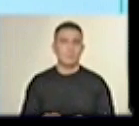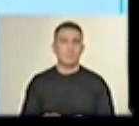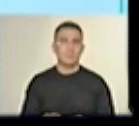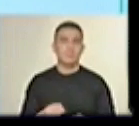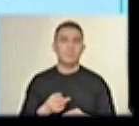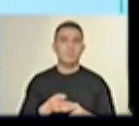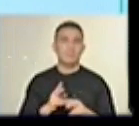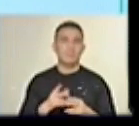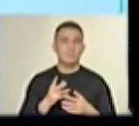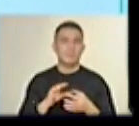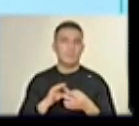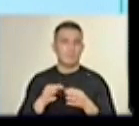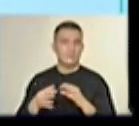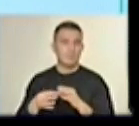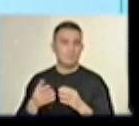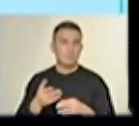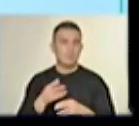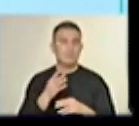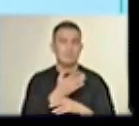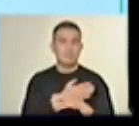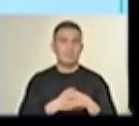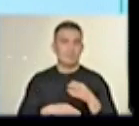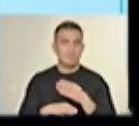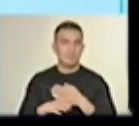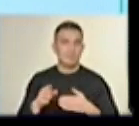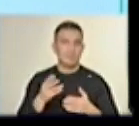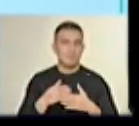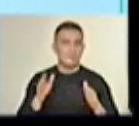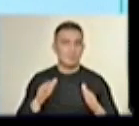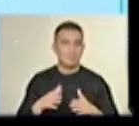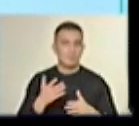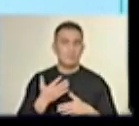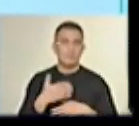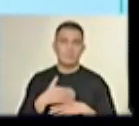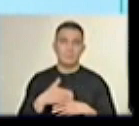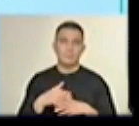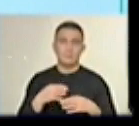веревкой, подрезали крылья, не выпускали на улицу.